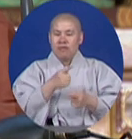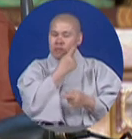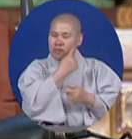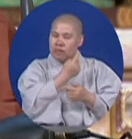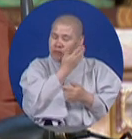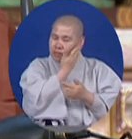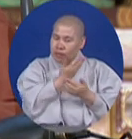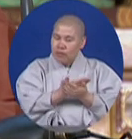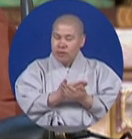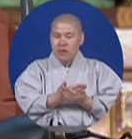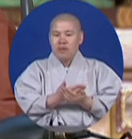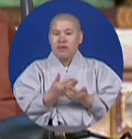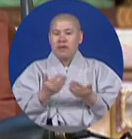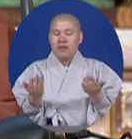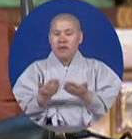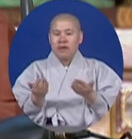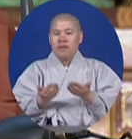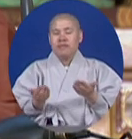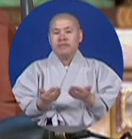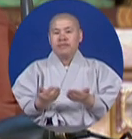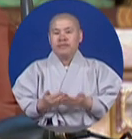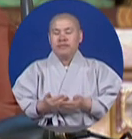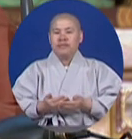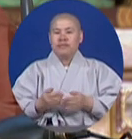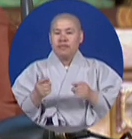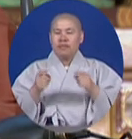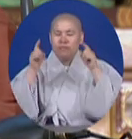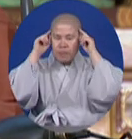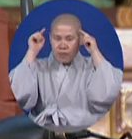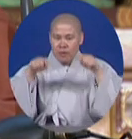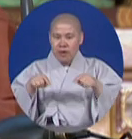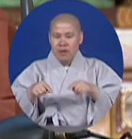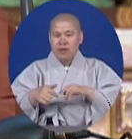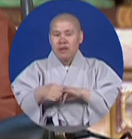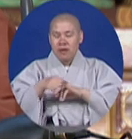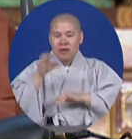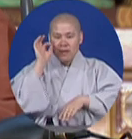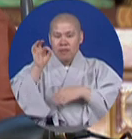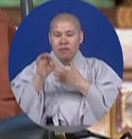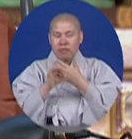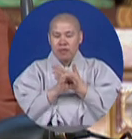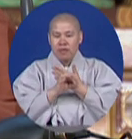이런 미혹한 장애를 보면 이제